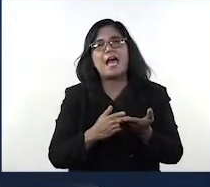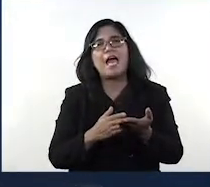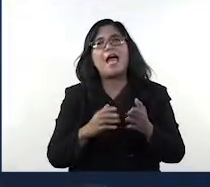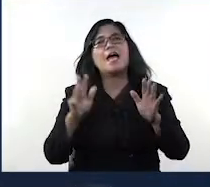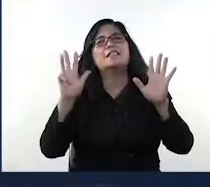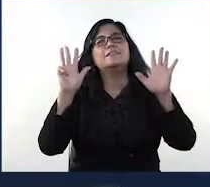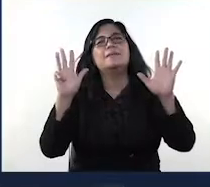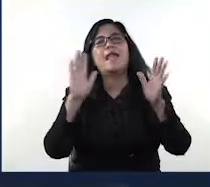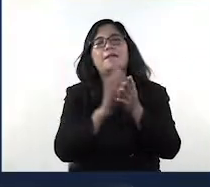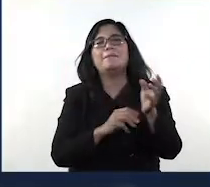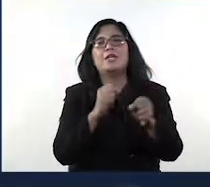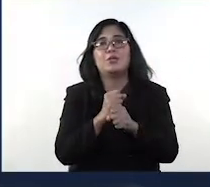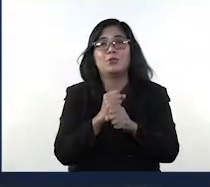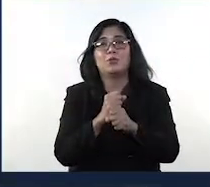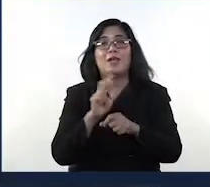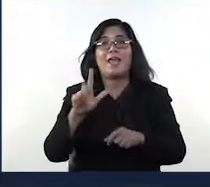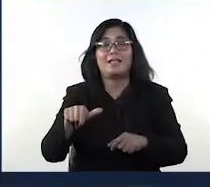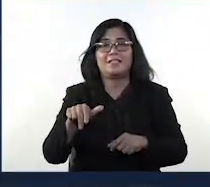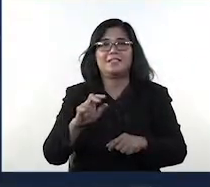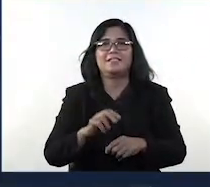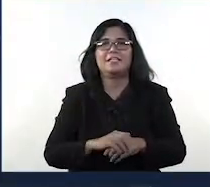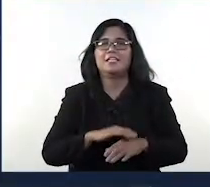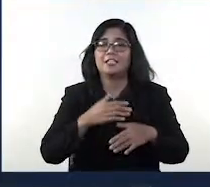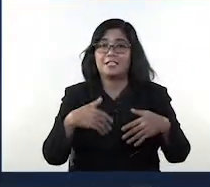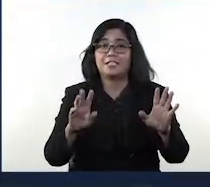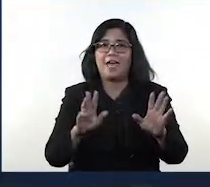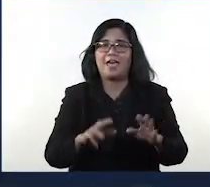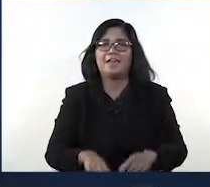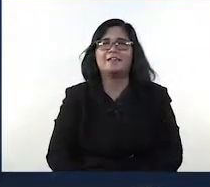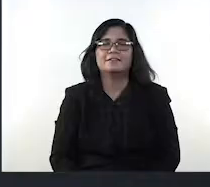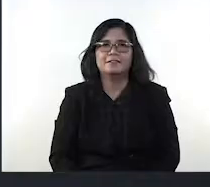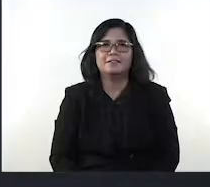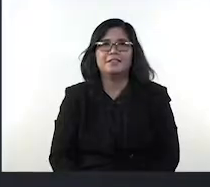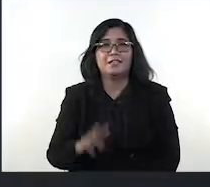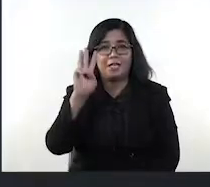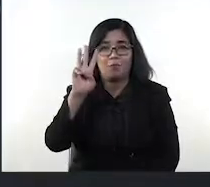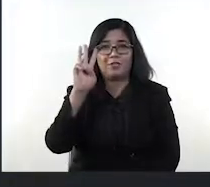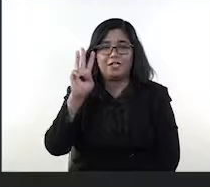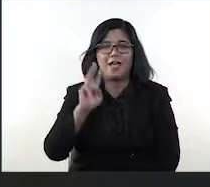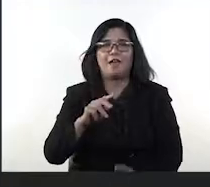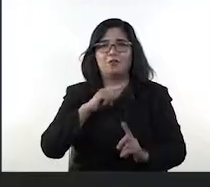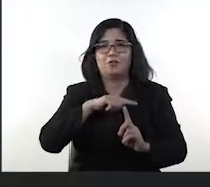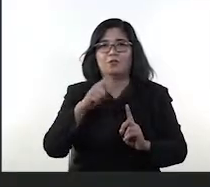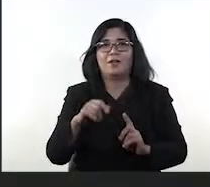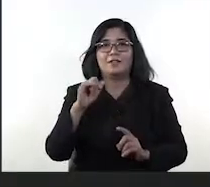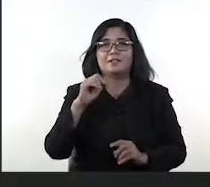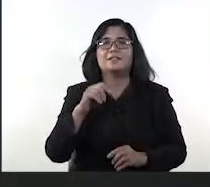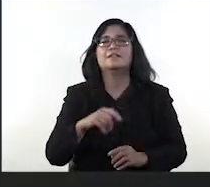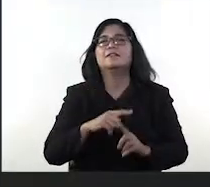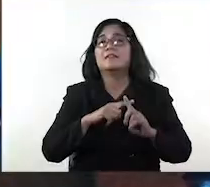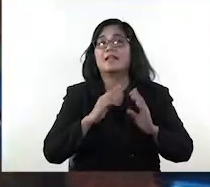29 minggu lagi 29 pembahasan lagi kita selesai gak itu berarti